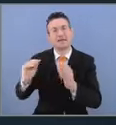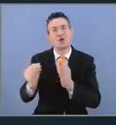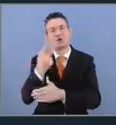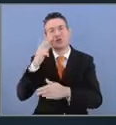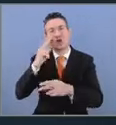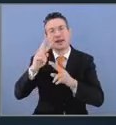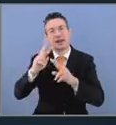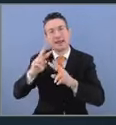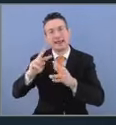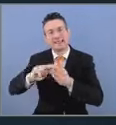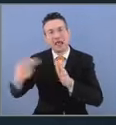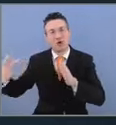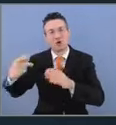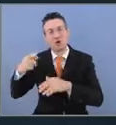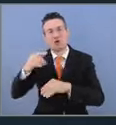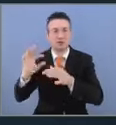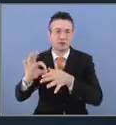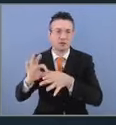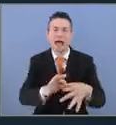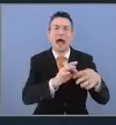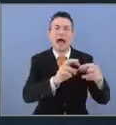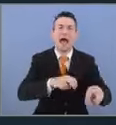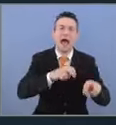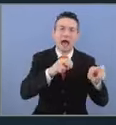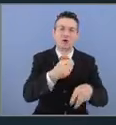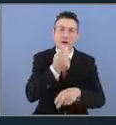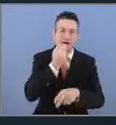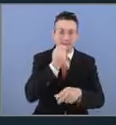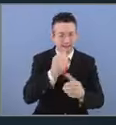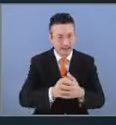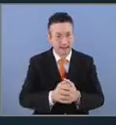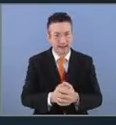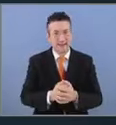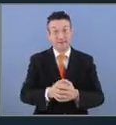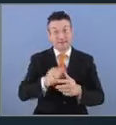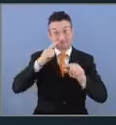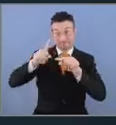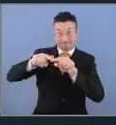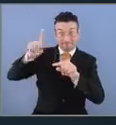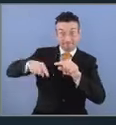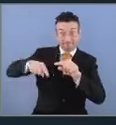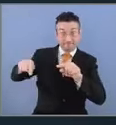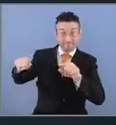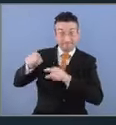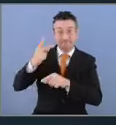nell'agroalimentare. Attraverso questo rapporto si può verificare come purtroppo il settore sia ancora